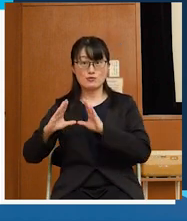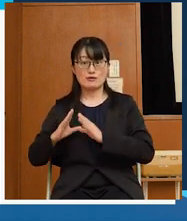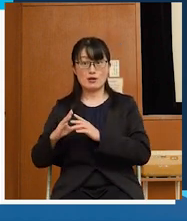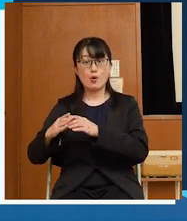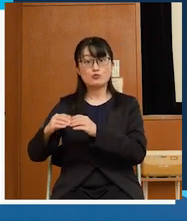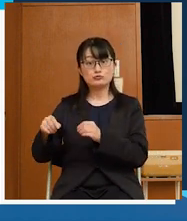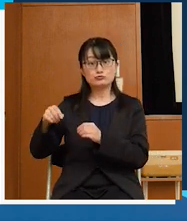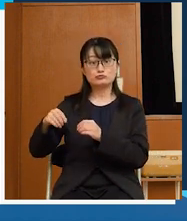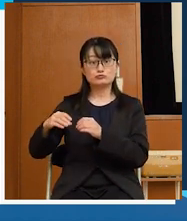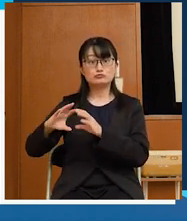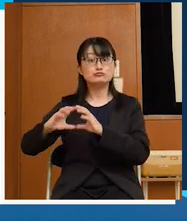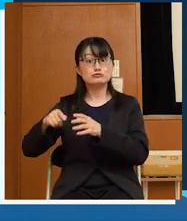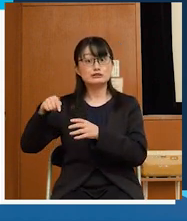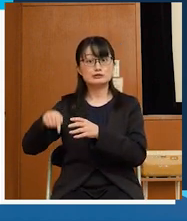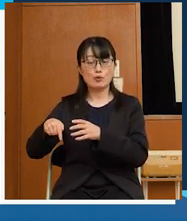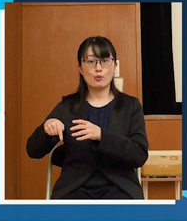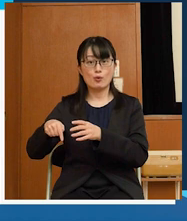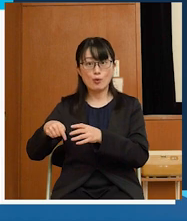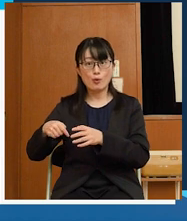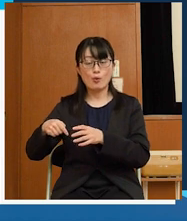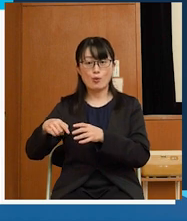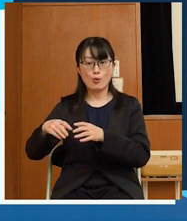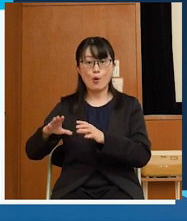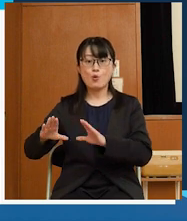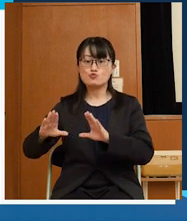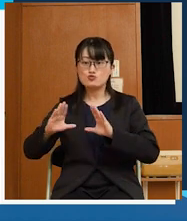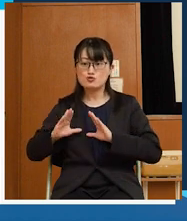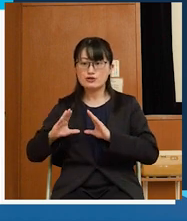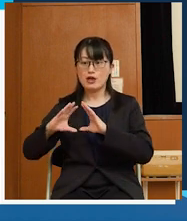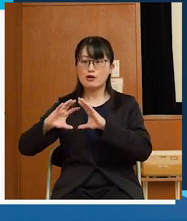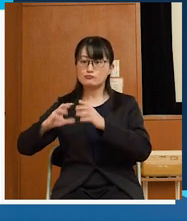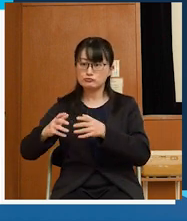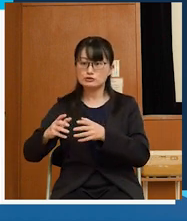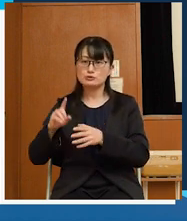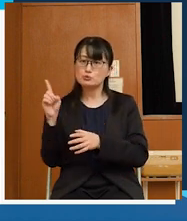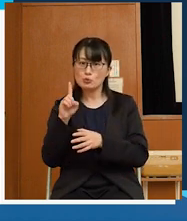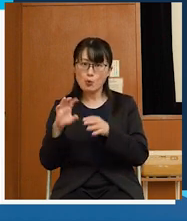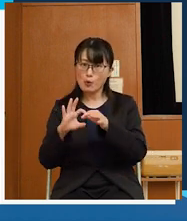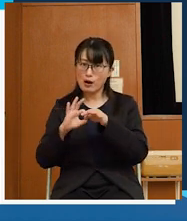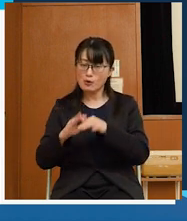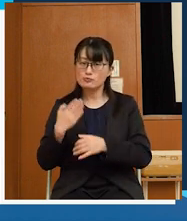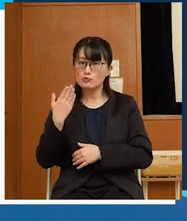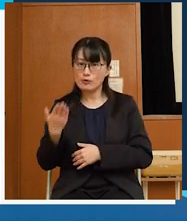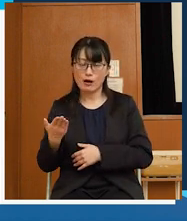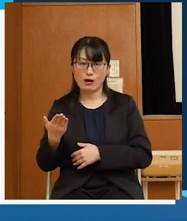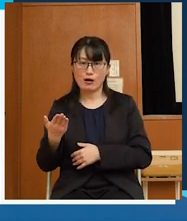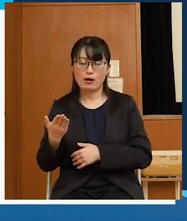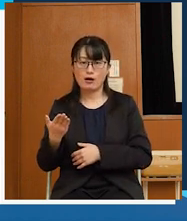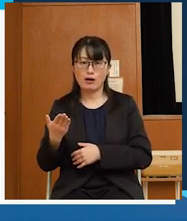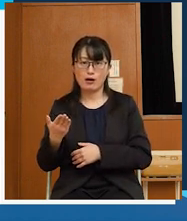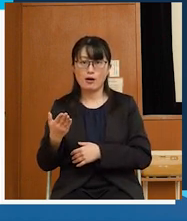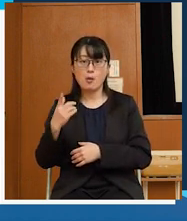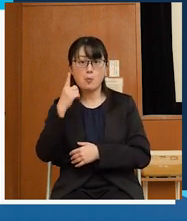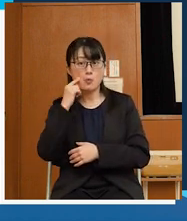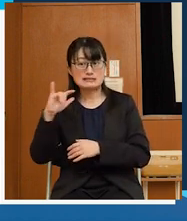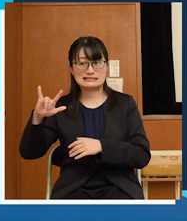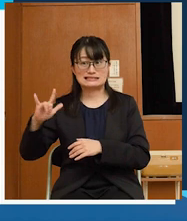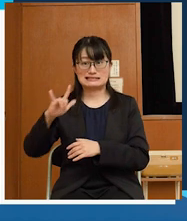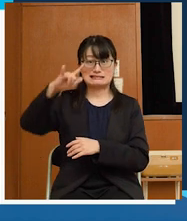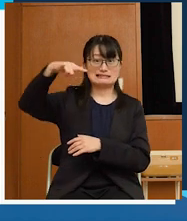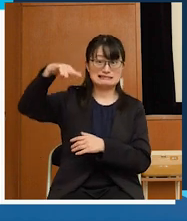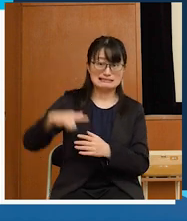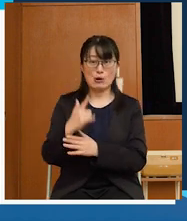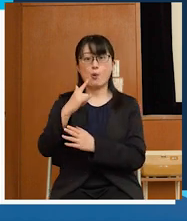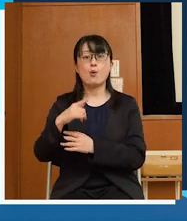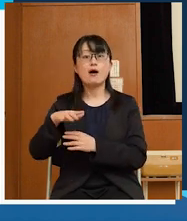管理権訓練や演習に対する受け入れ国がどのように関与をしているのか航空機事故が起きた場合どのような対応してるのか